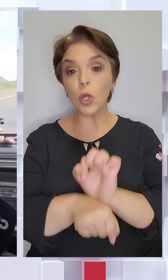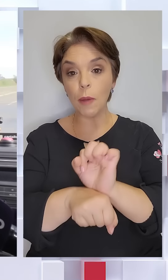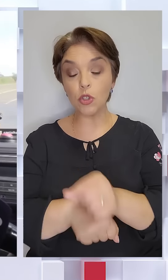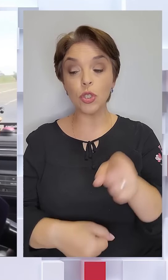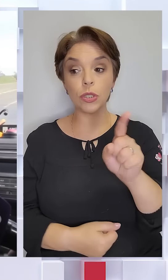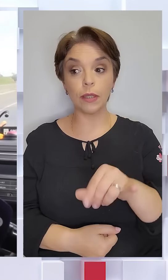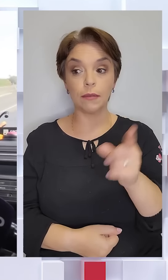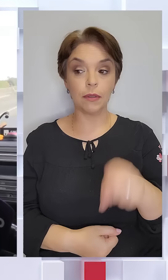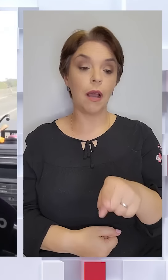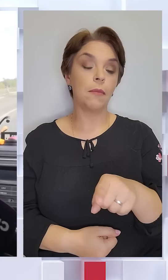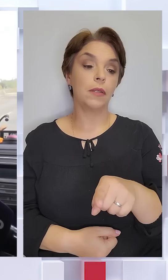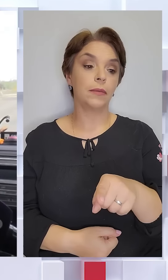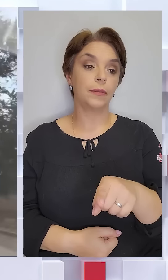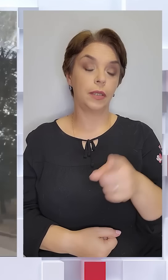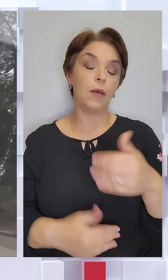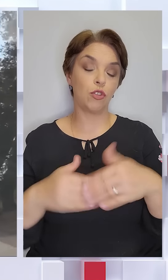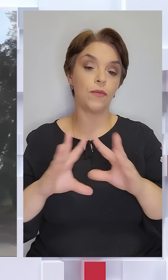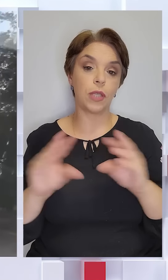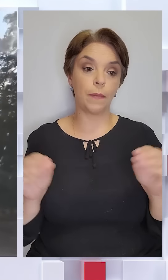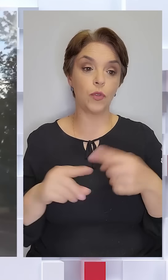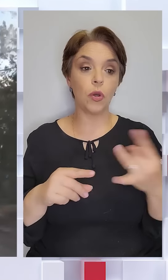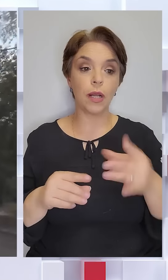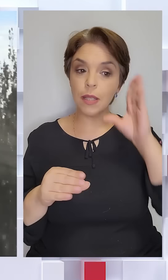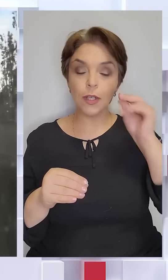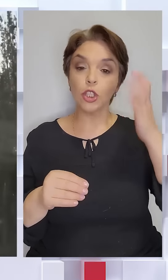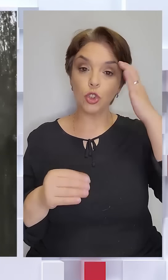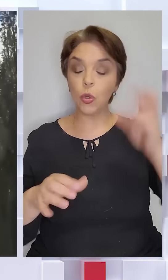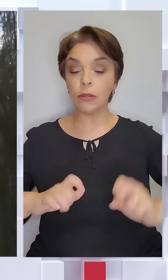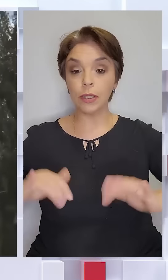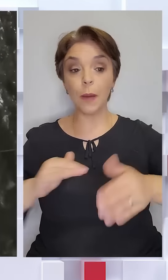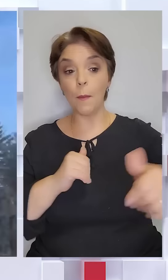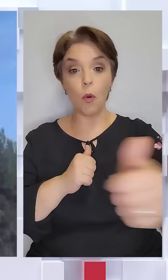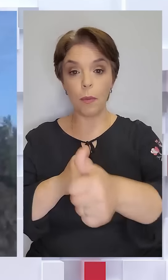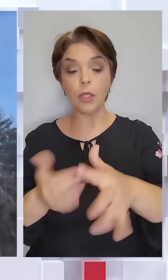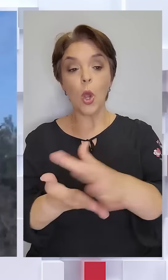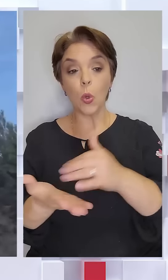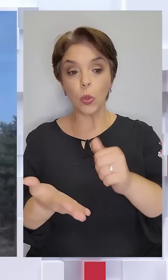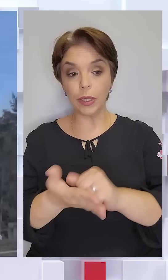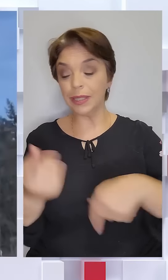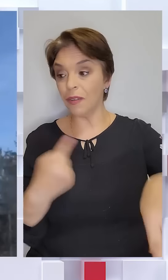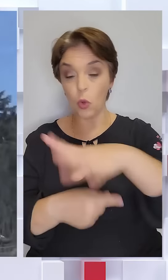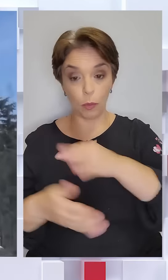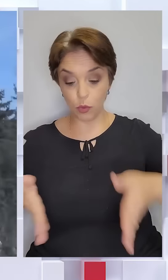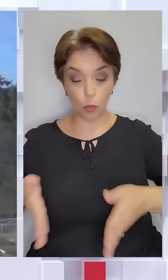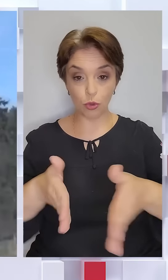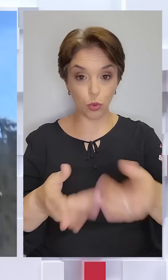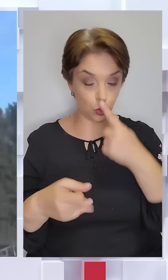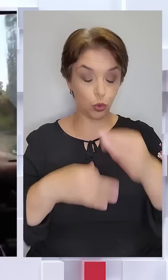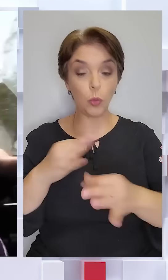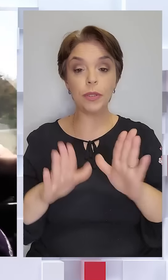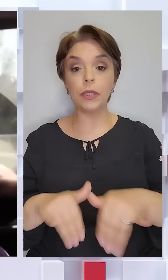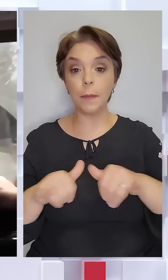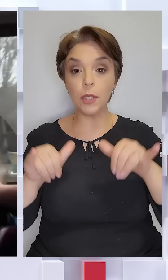і там вже все. Цього разу, незважаючи на чорний дим попереду, руїну навколо по всьому маршруту, якої щодоби